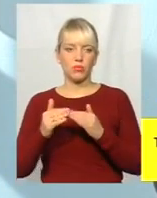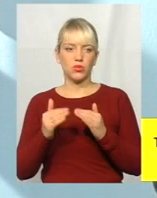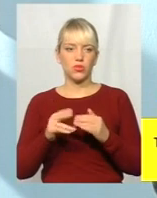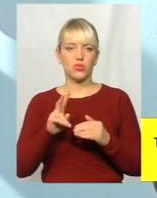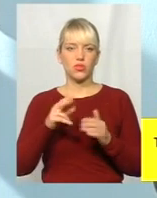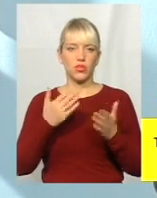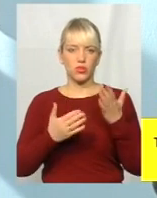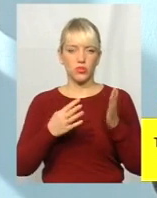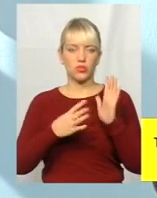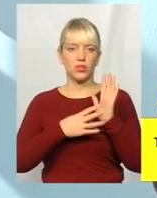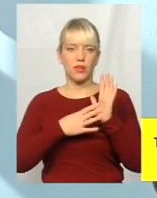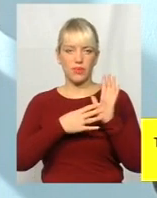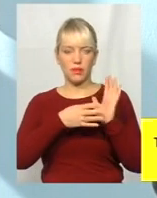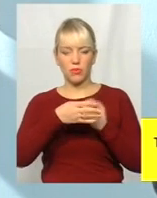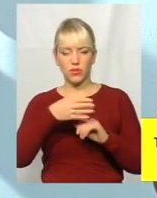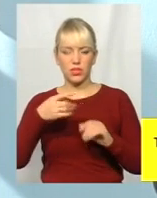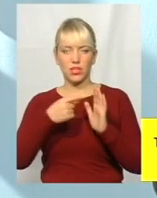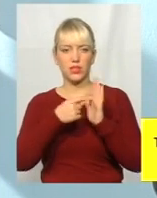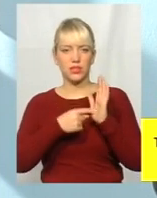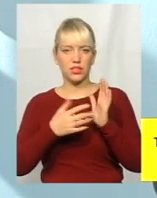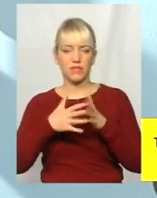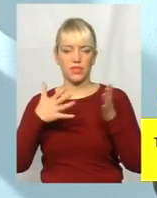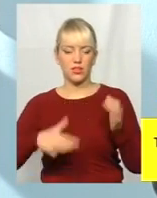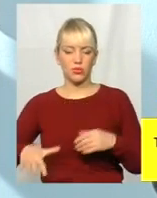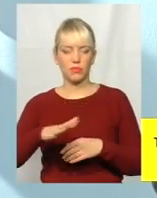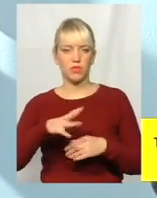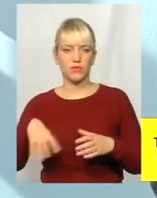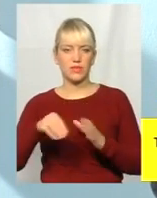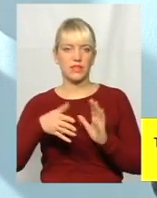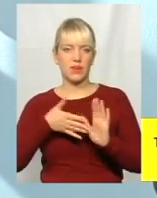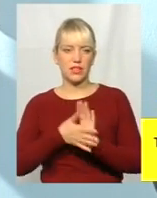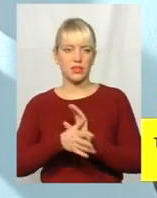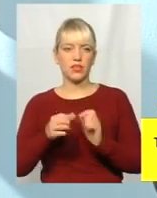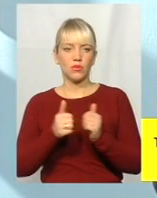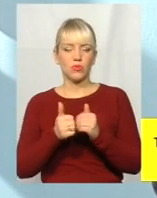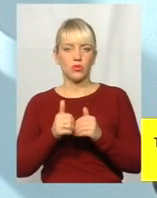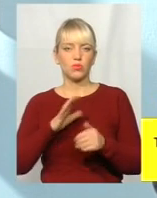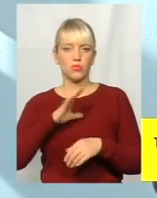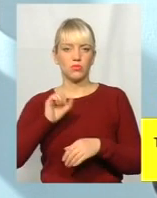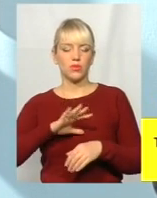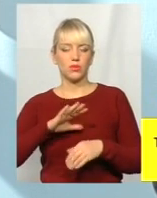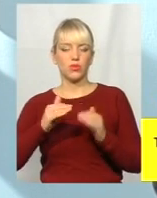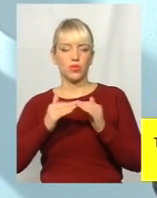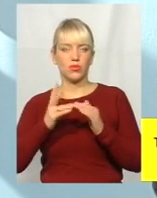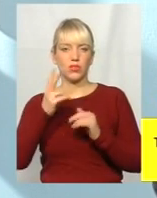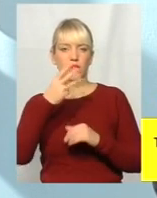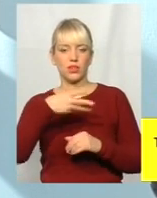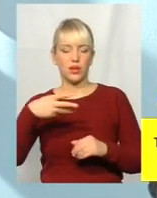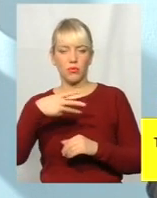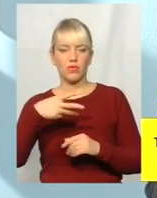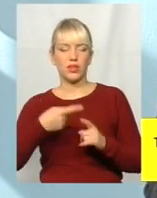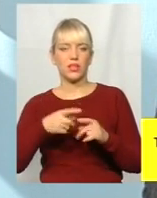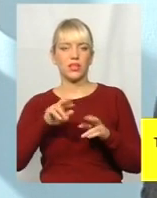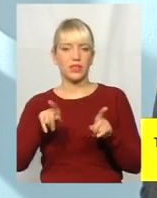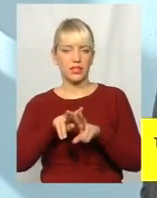стоїть 9-поверхівка і ділить великою площею всі витрати, то поруч може стояти будинок на 3-4 поверхи і ділити ті